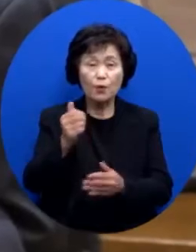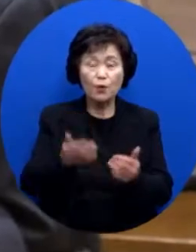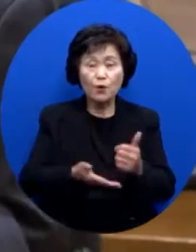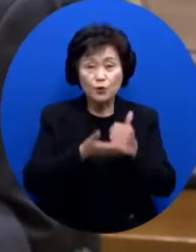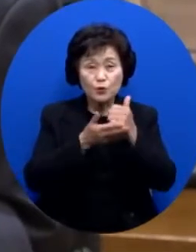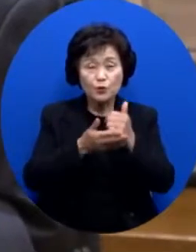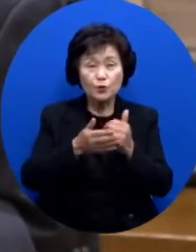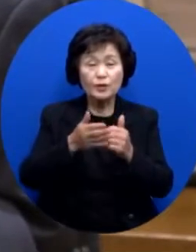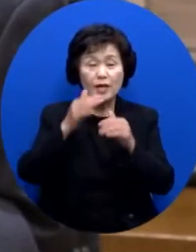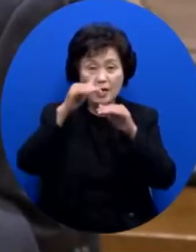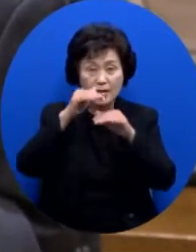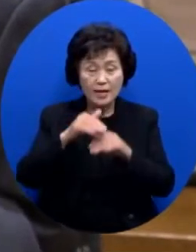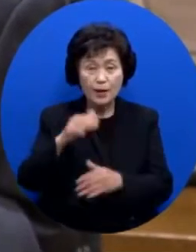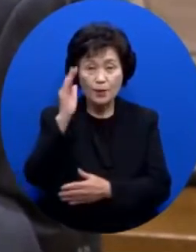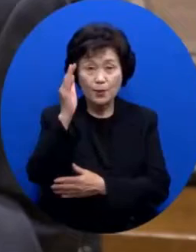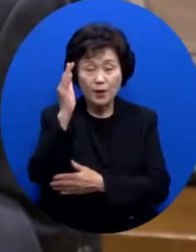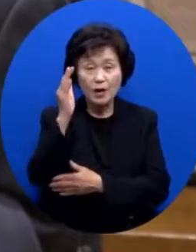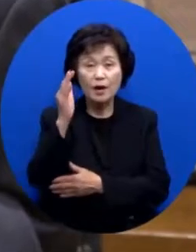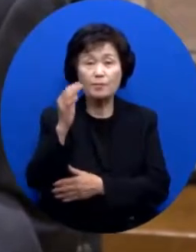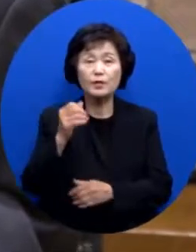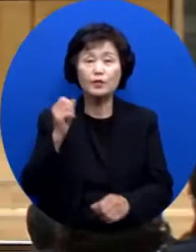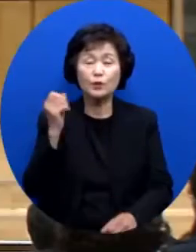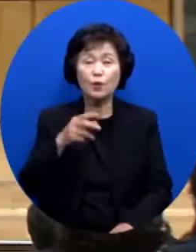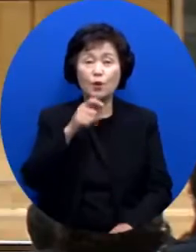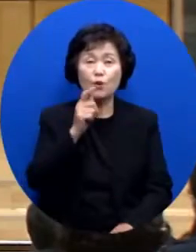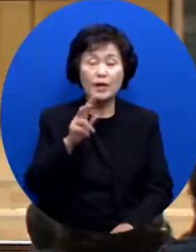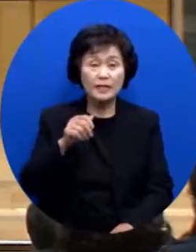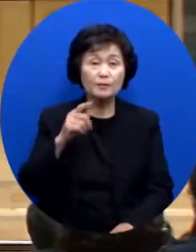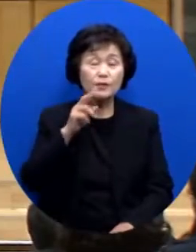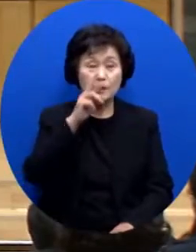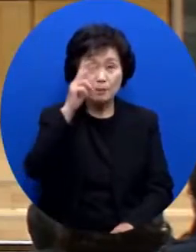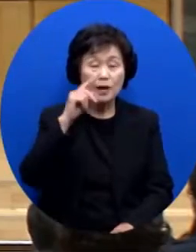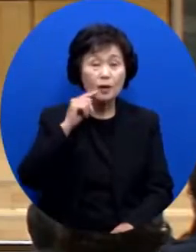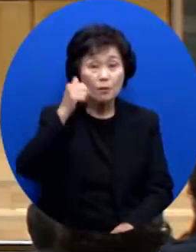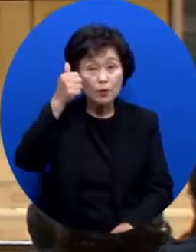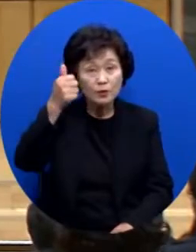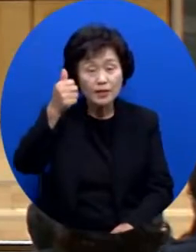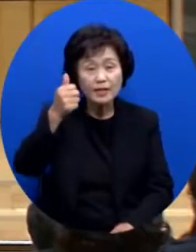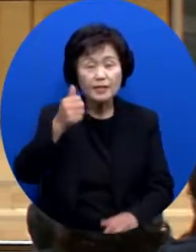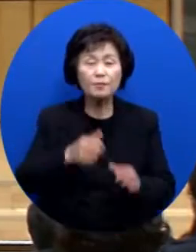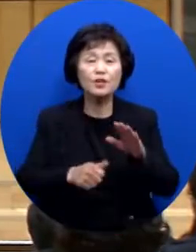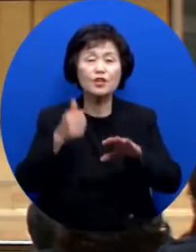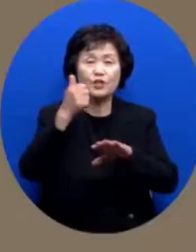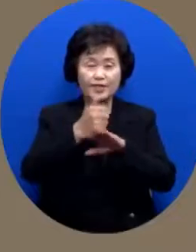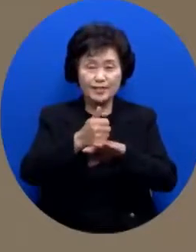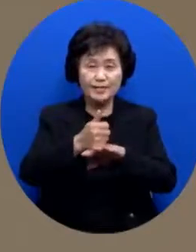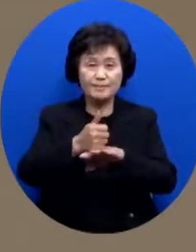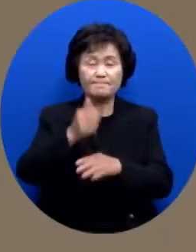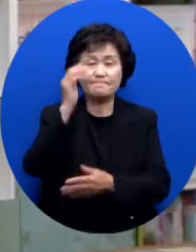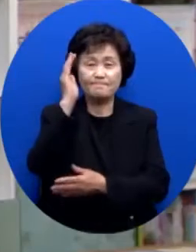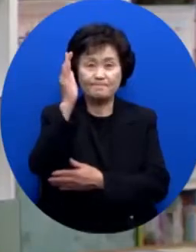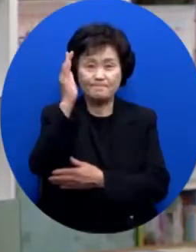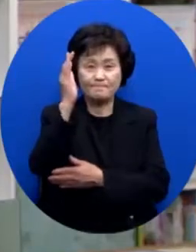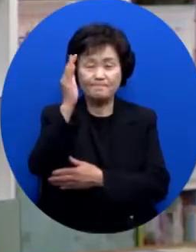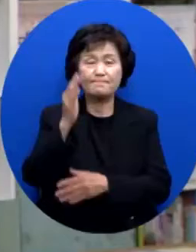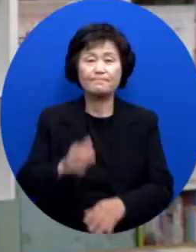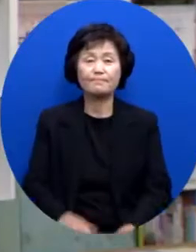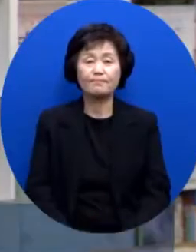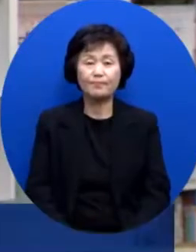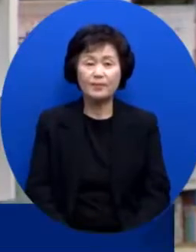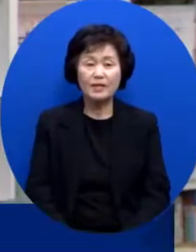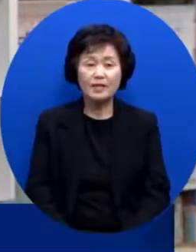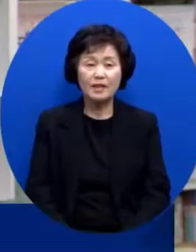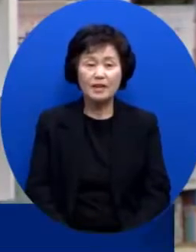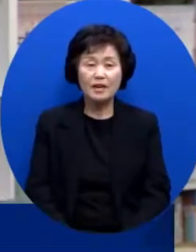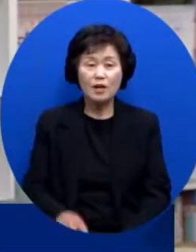17대 대표회장으로 취임한 일산 광림교회 박동찬 목사가 취임사를 전했습니다. 좀